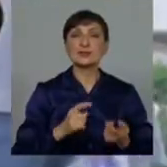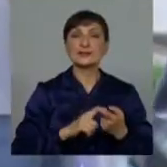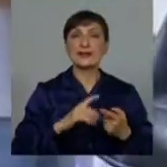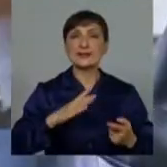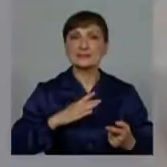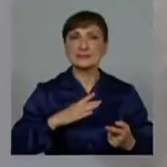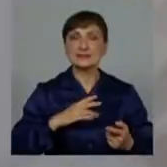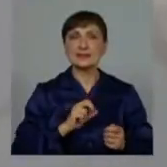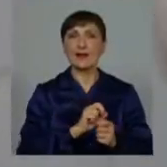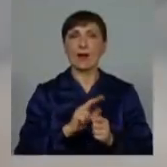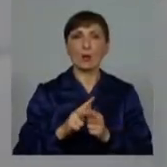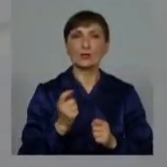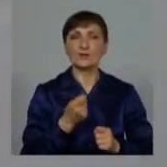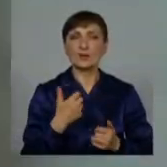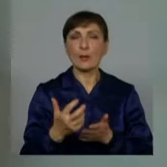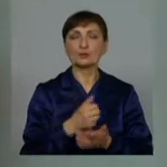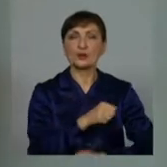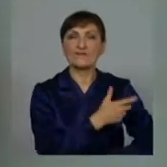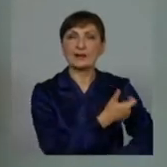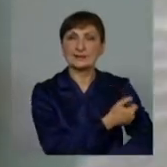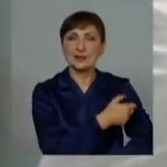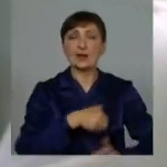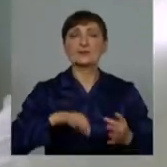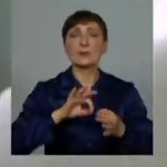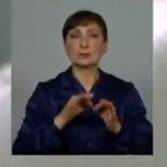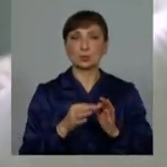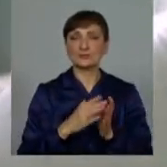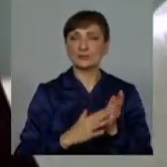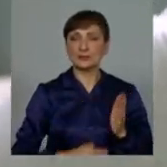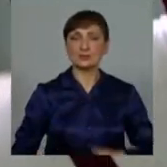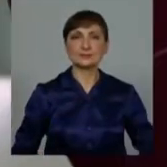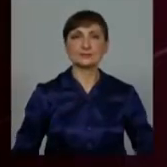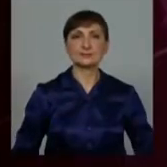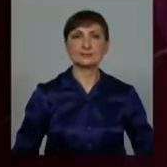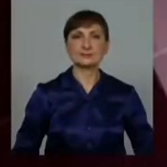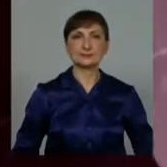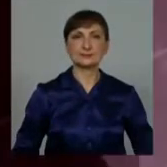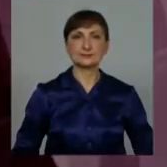заразились коронавирусом и получили вакцинацию? Все подробности в этом выпуске.